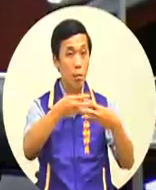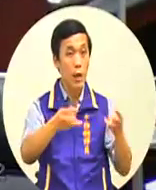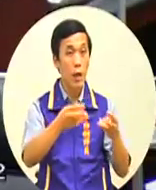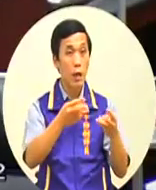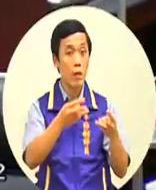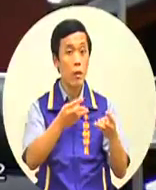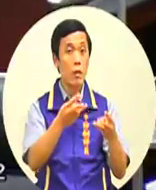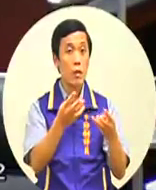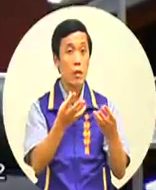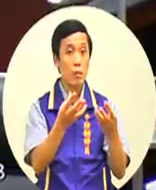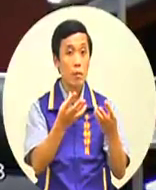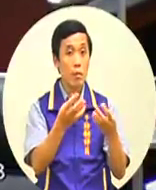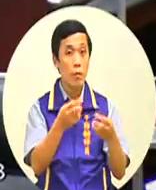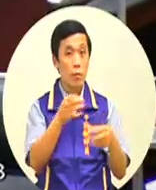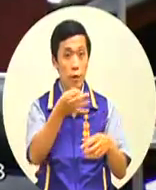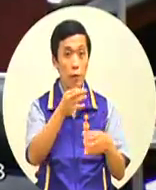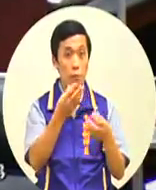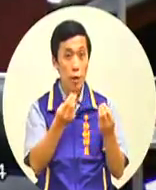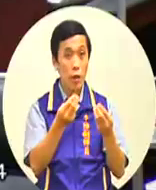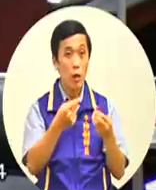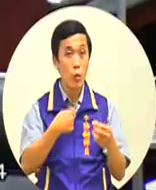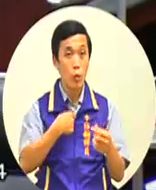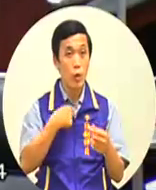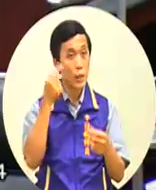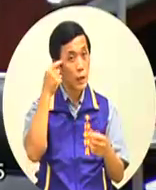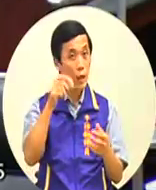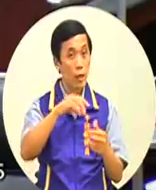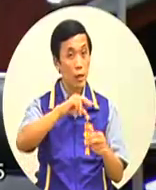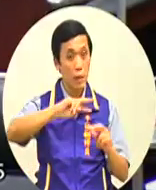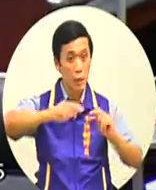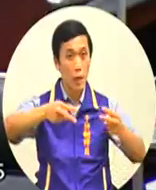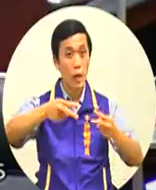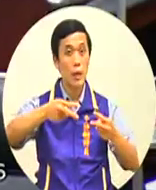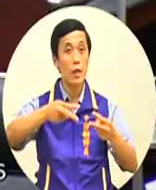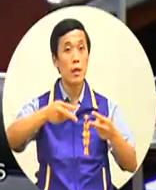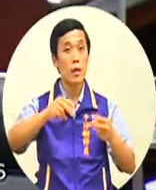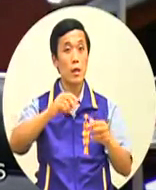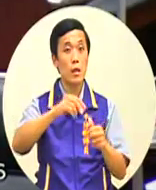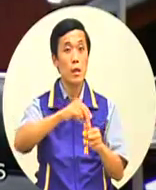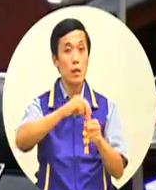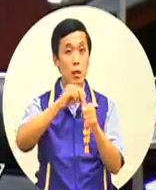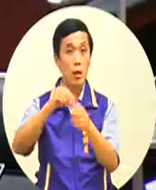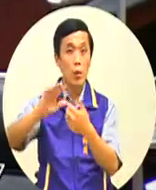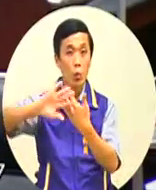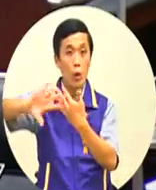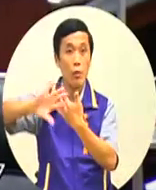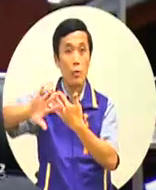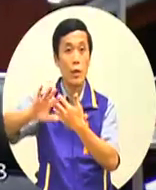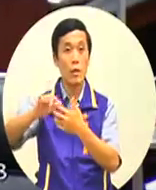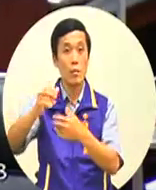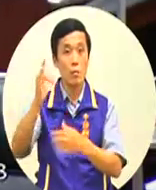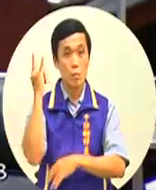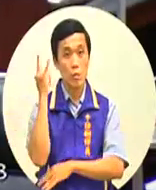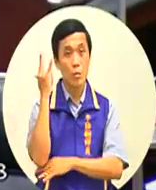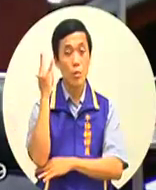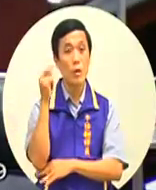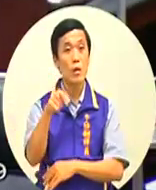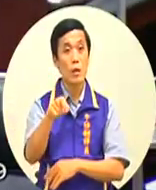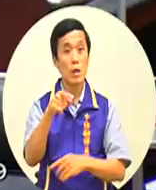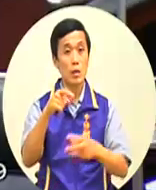来争取外勤，我需要加班费。警员啊，伊家庭嘛需